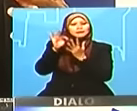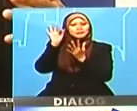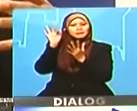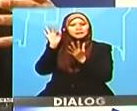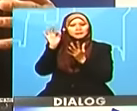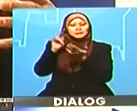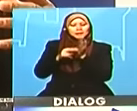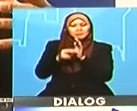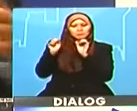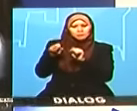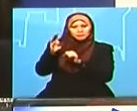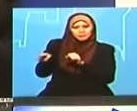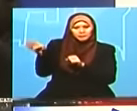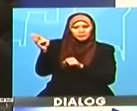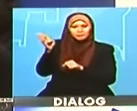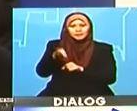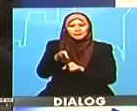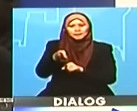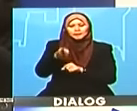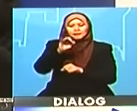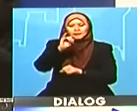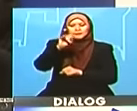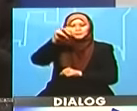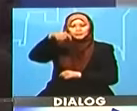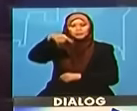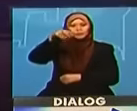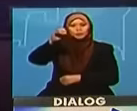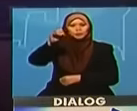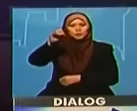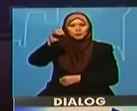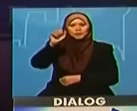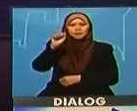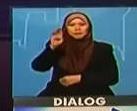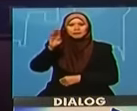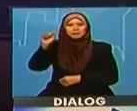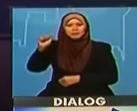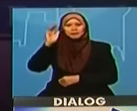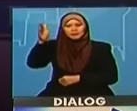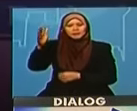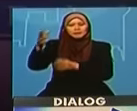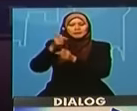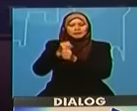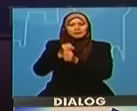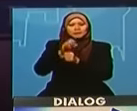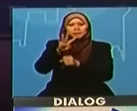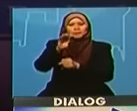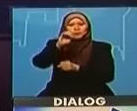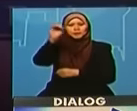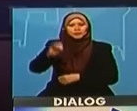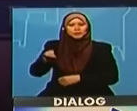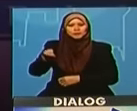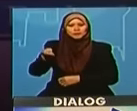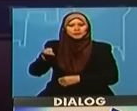kita batalkan. Okay. IPO di mana abah akan miliki 40%. Okay. Bagi keminat.